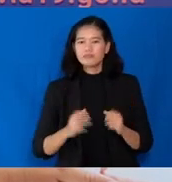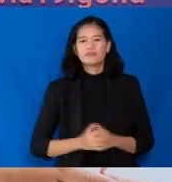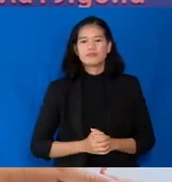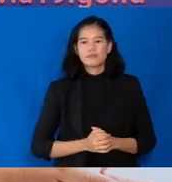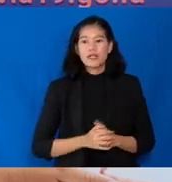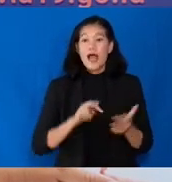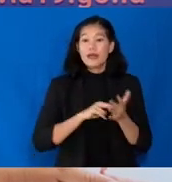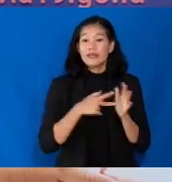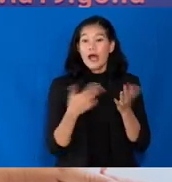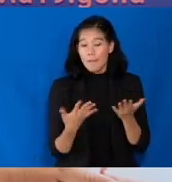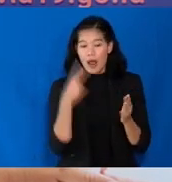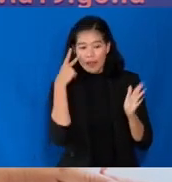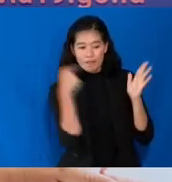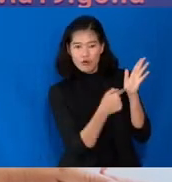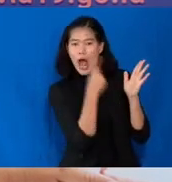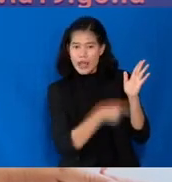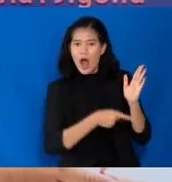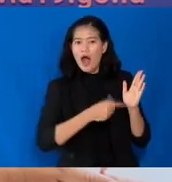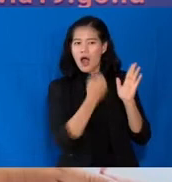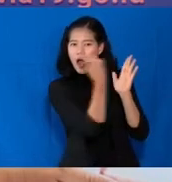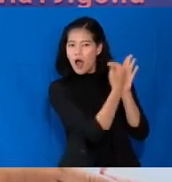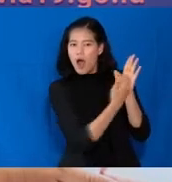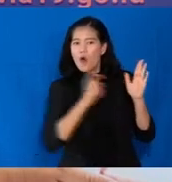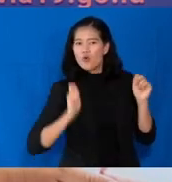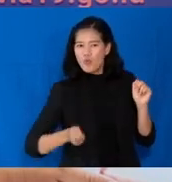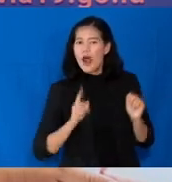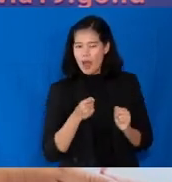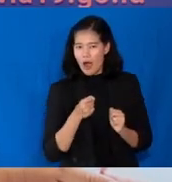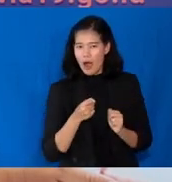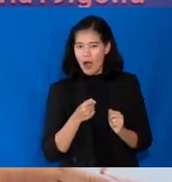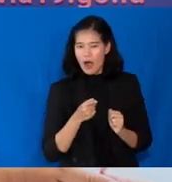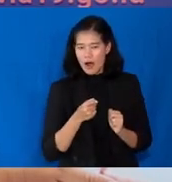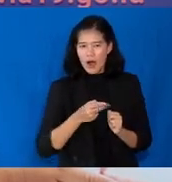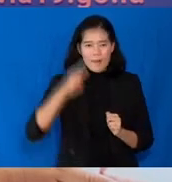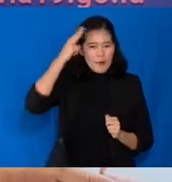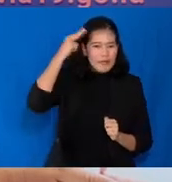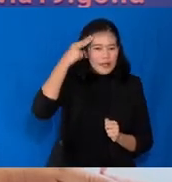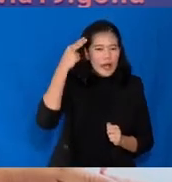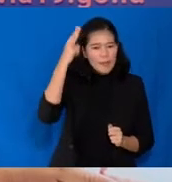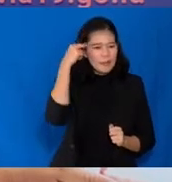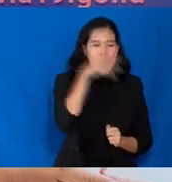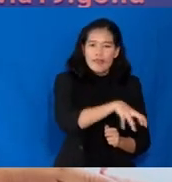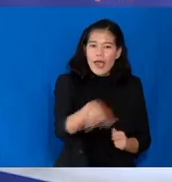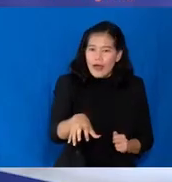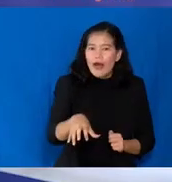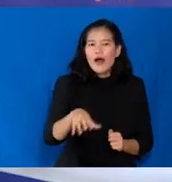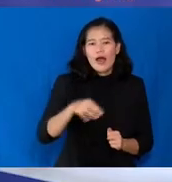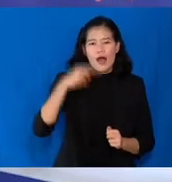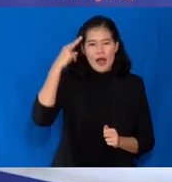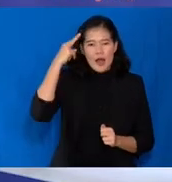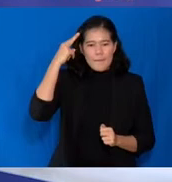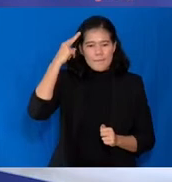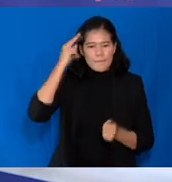Hai ada dasar hukum bagi pemerintah gugus tugas dan pemerintah daerah untuk mengambil kebijakan-kebijakan yang